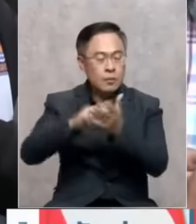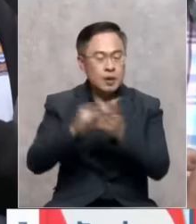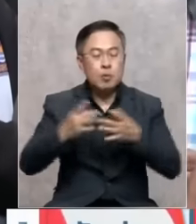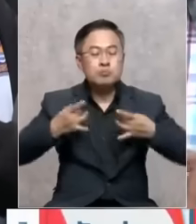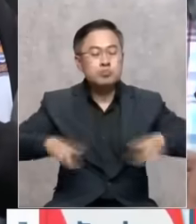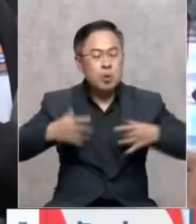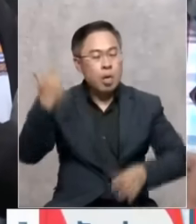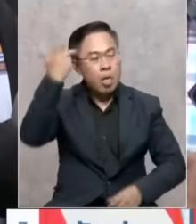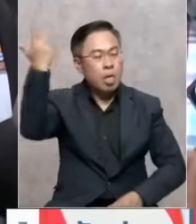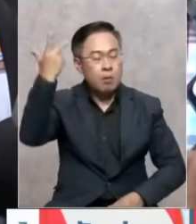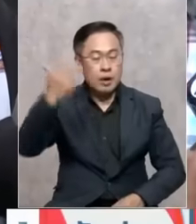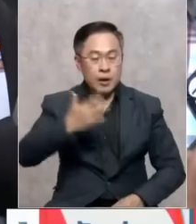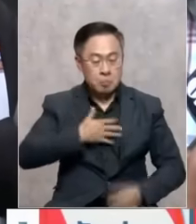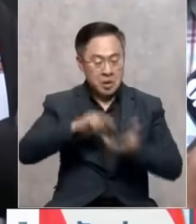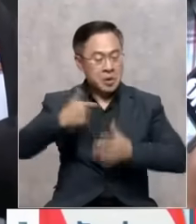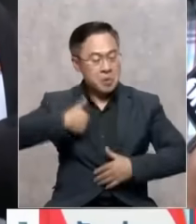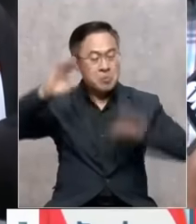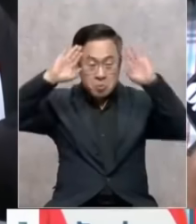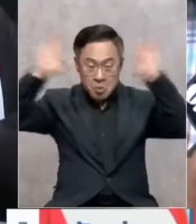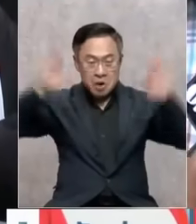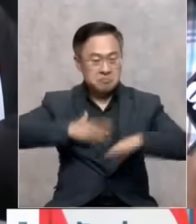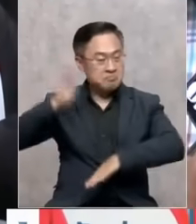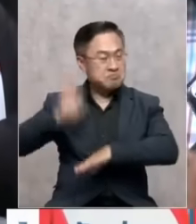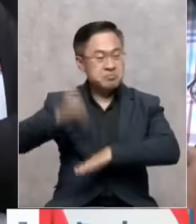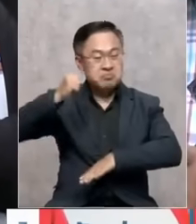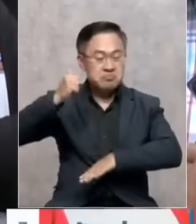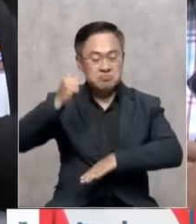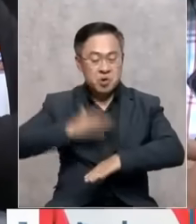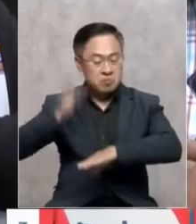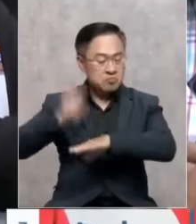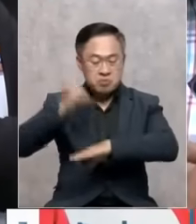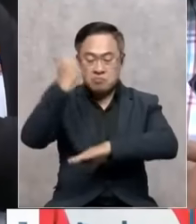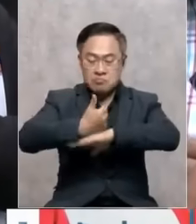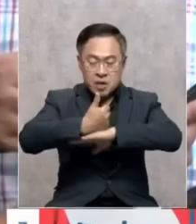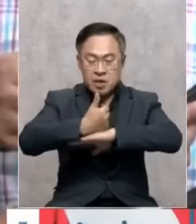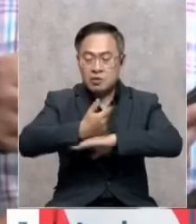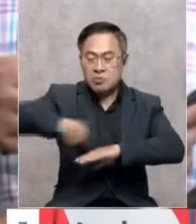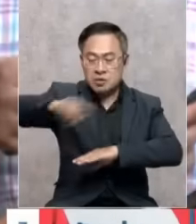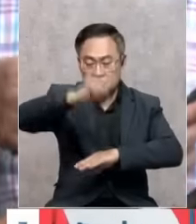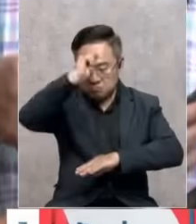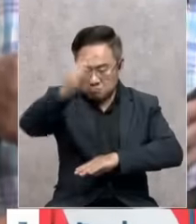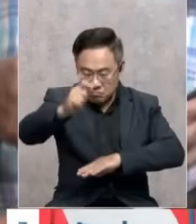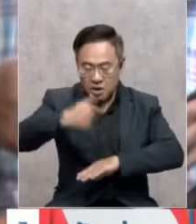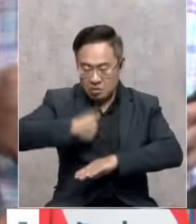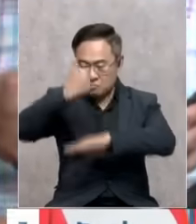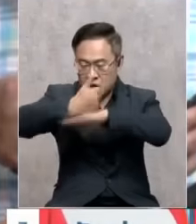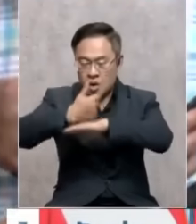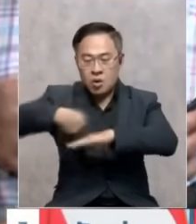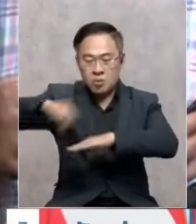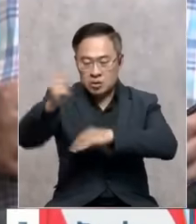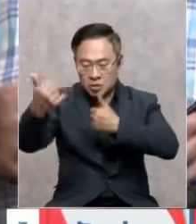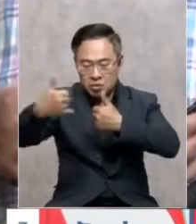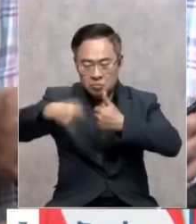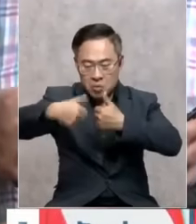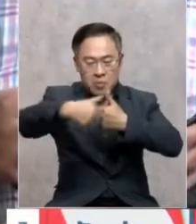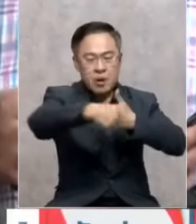มาทรู้ดีแล้วทำอะไรก็ไม่ต้องไปคิดอะไรมากอะไรไหมอันนี้คือต้อง ส่วนเรื่องอย่างที่บอกไปครับยกเลิกเก